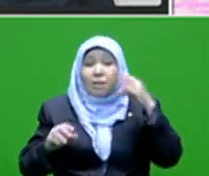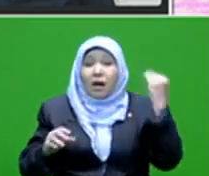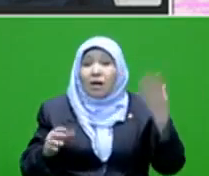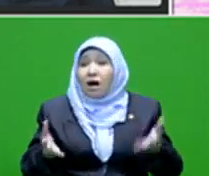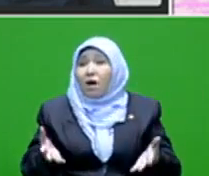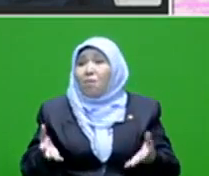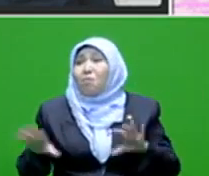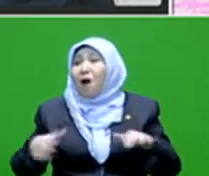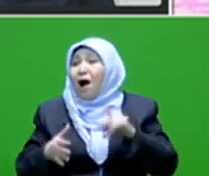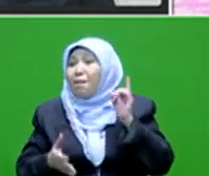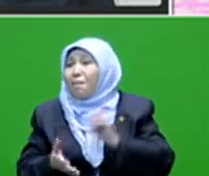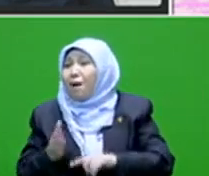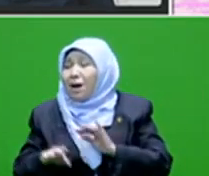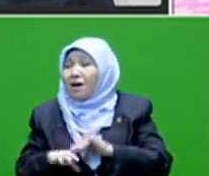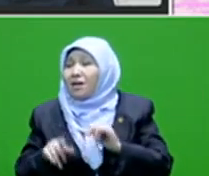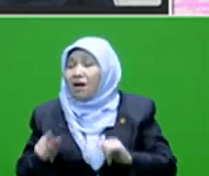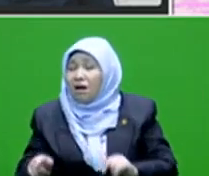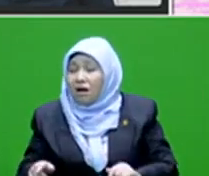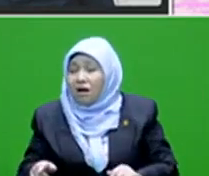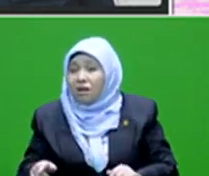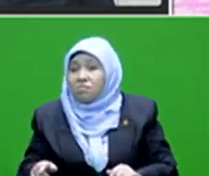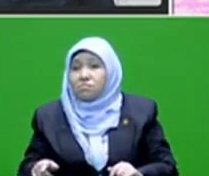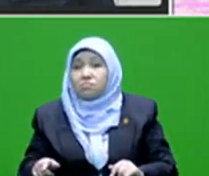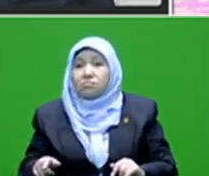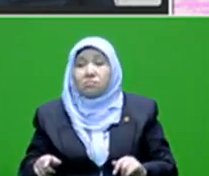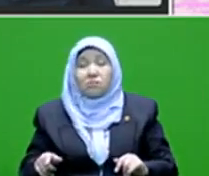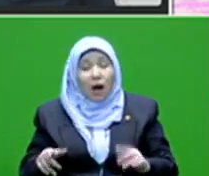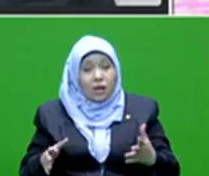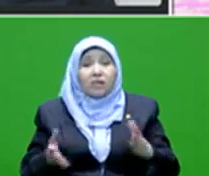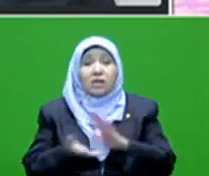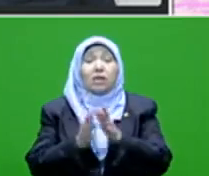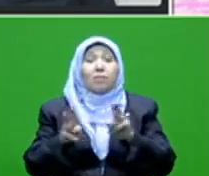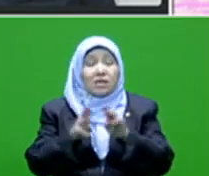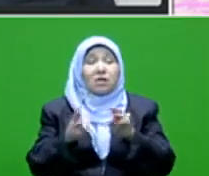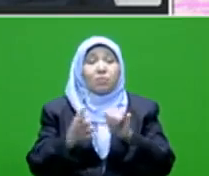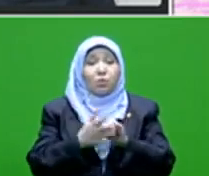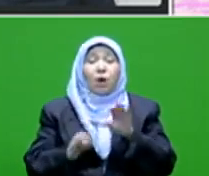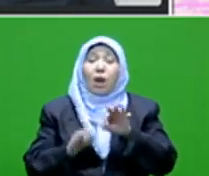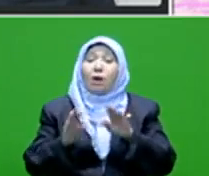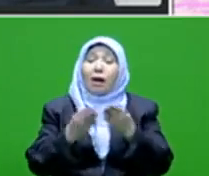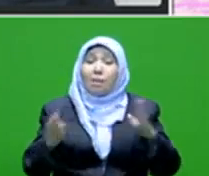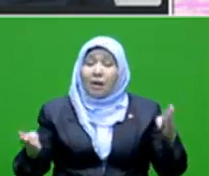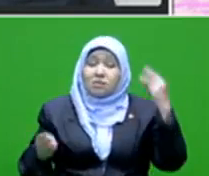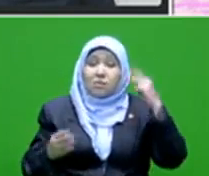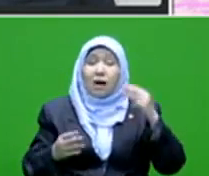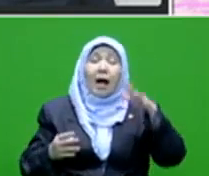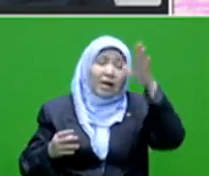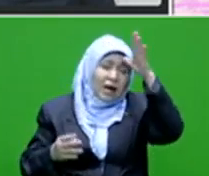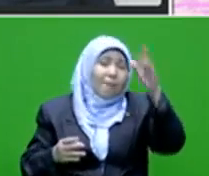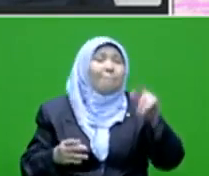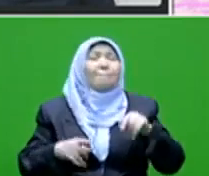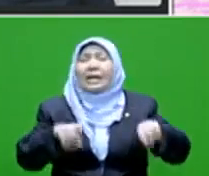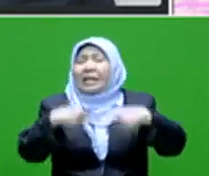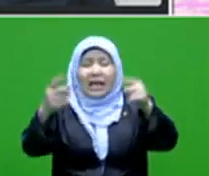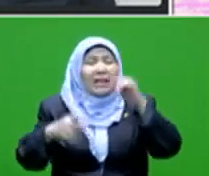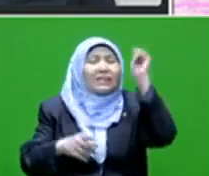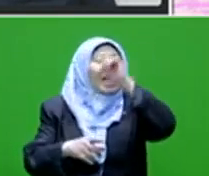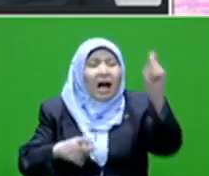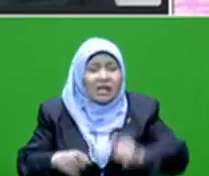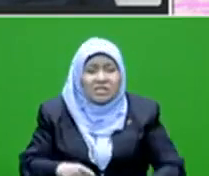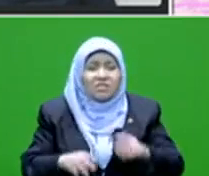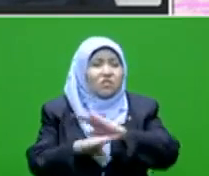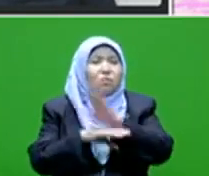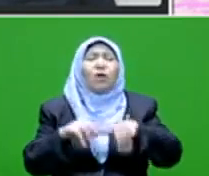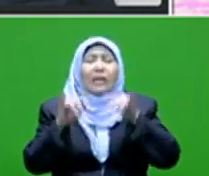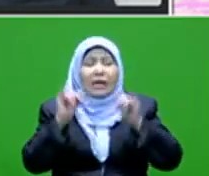buat apa lagi dekat dia? Faham tak? Dia jadi lugu tu. Dia jadi ayah, ayah pergi tanya semua orang yang duduk kat sana. Memang